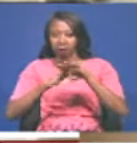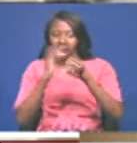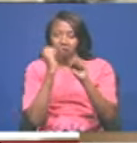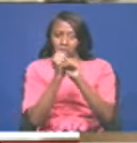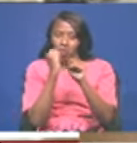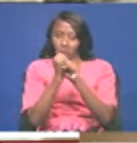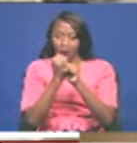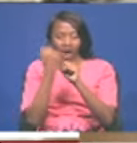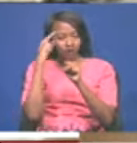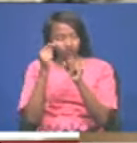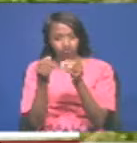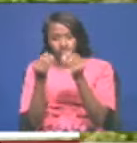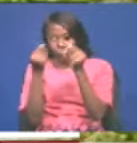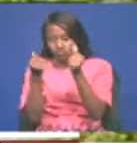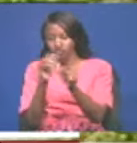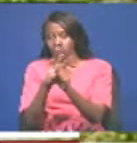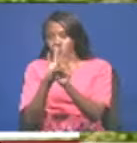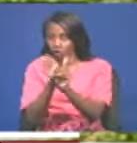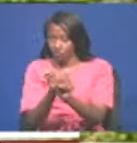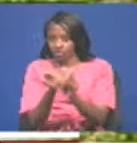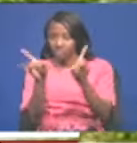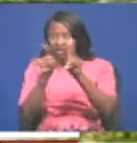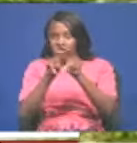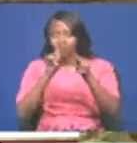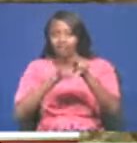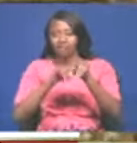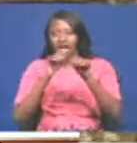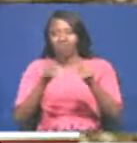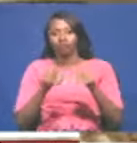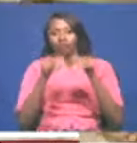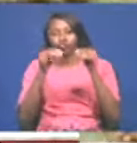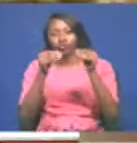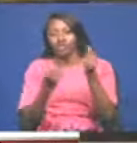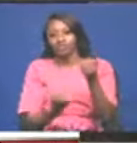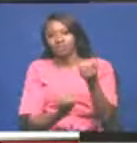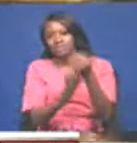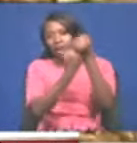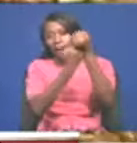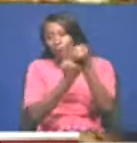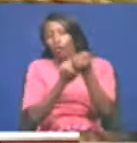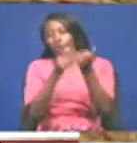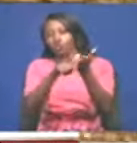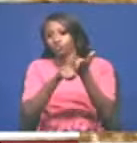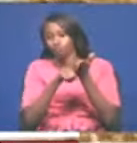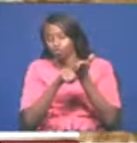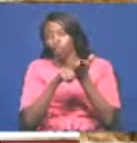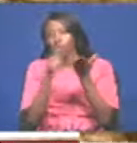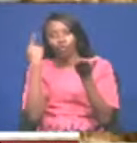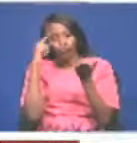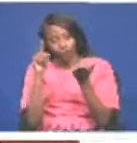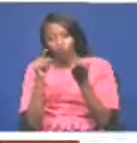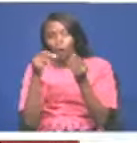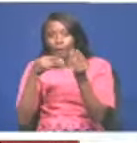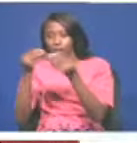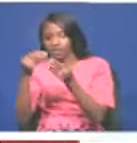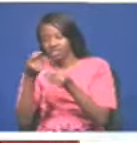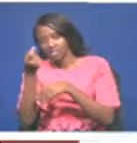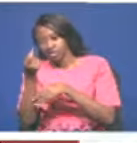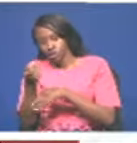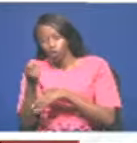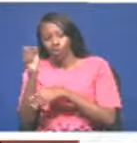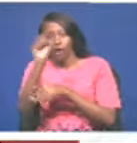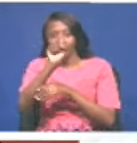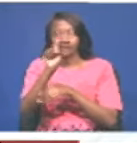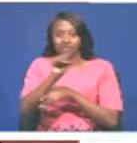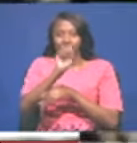na janga la COVID-19, zikiwemo kufadhili na kuahirisha ulipaji mikopo kwa biashara ndogondogo na zile za kadri. Chama